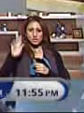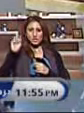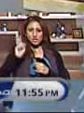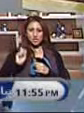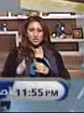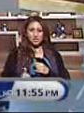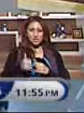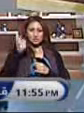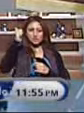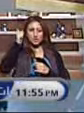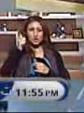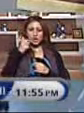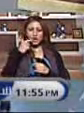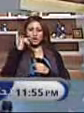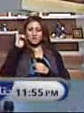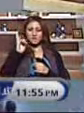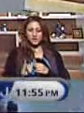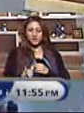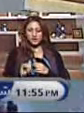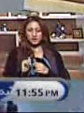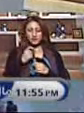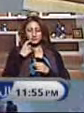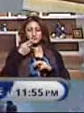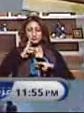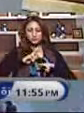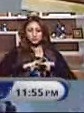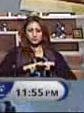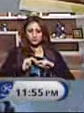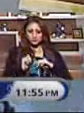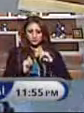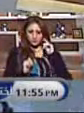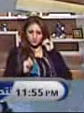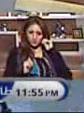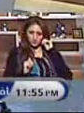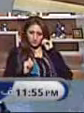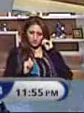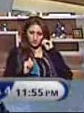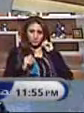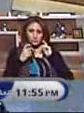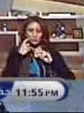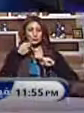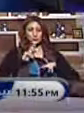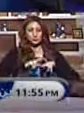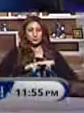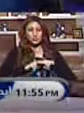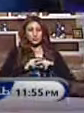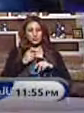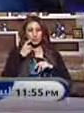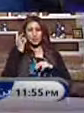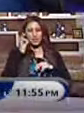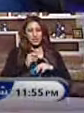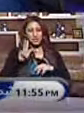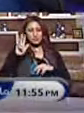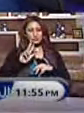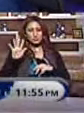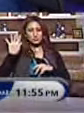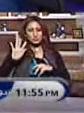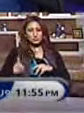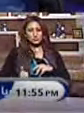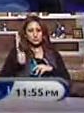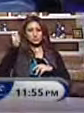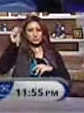ودعوت الله ان يجعل الحق على لسانه لا على لسانه انا يستوي يظهر الحق اذا كنا نبتغي امرا